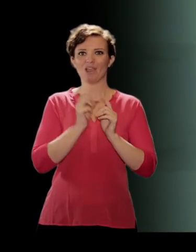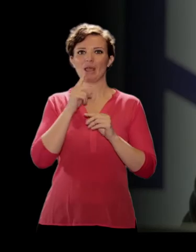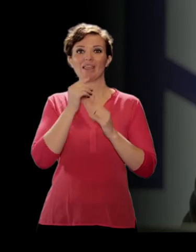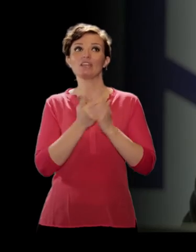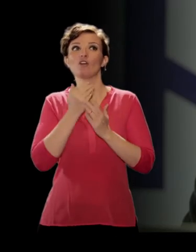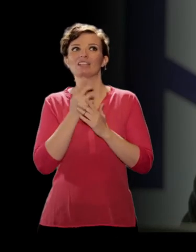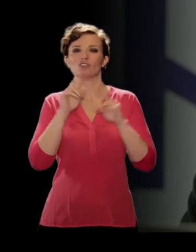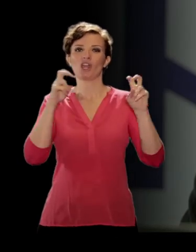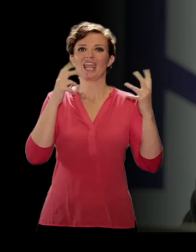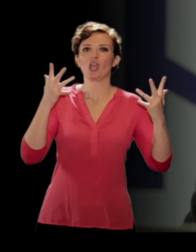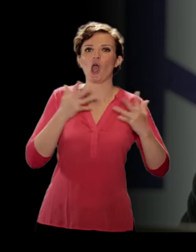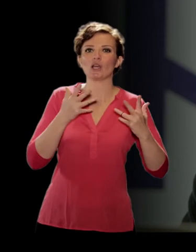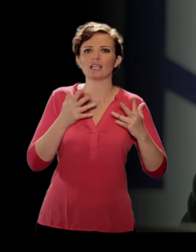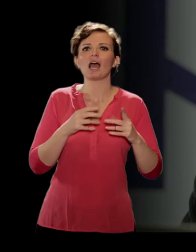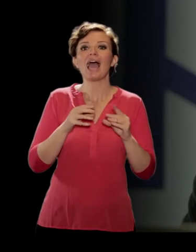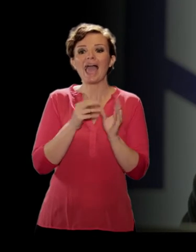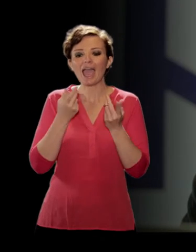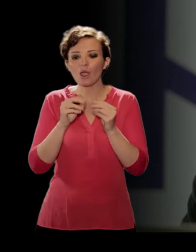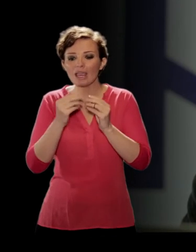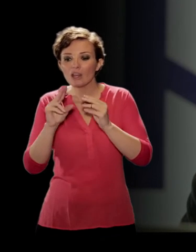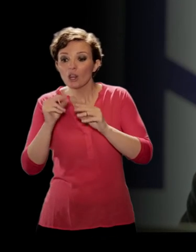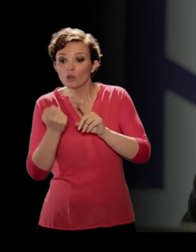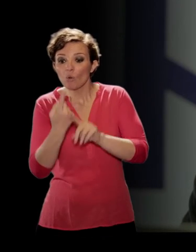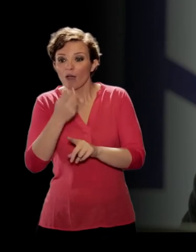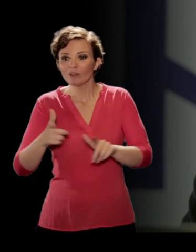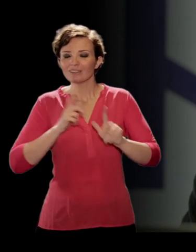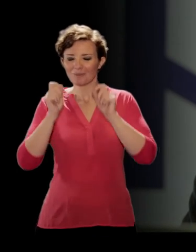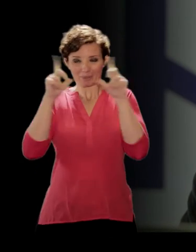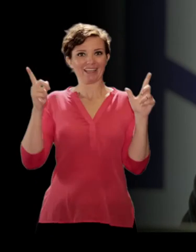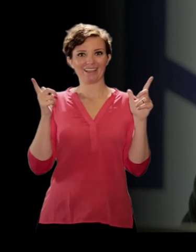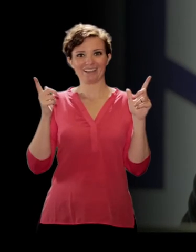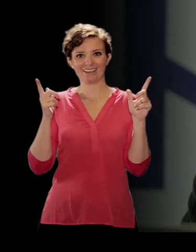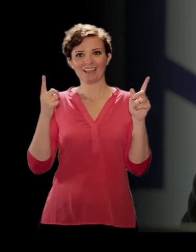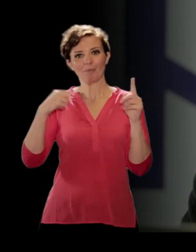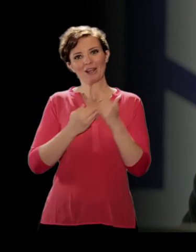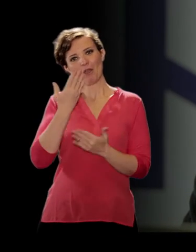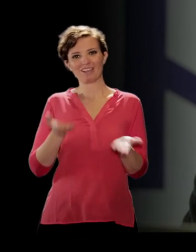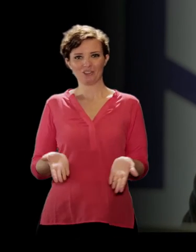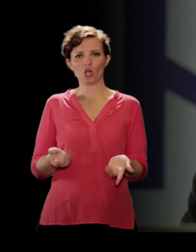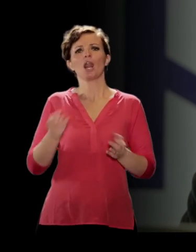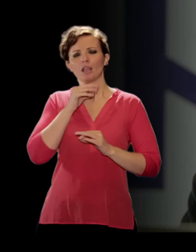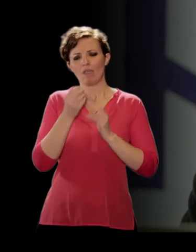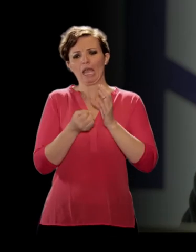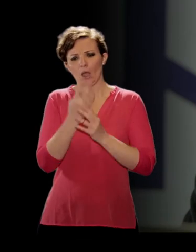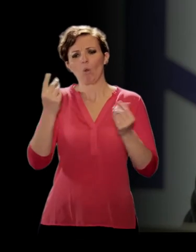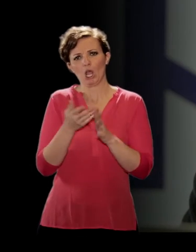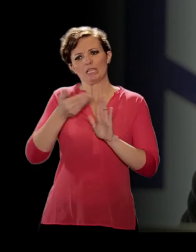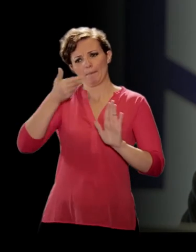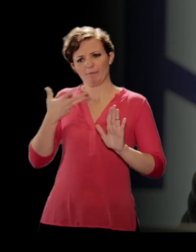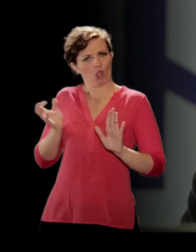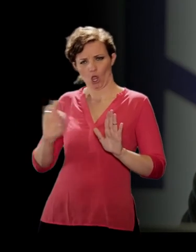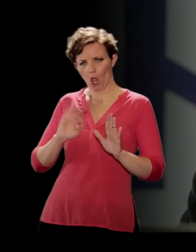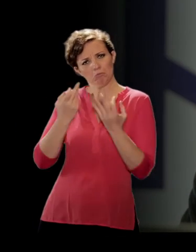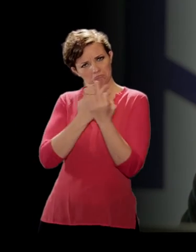la definisco come il nuovo che stupisce. Non è solamente creare qualche cosa che non esisteva prima, ma qualche cosa